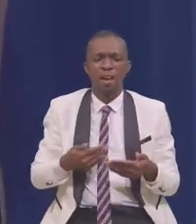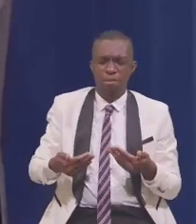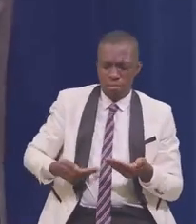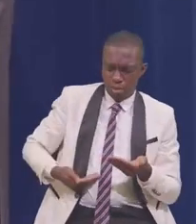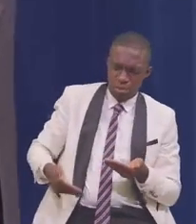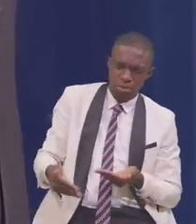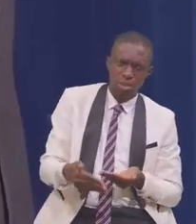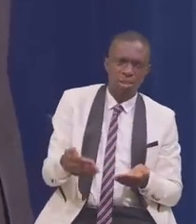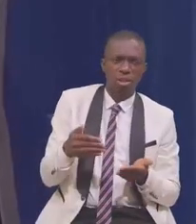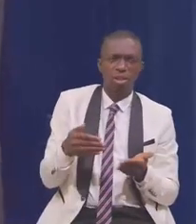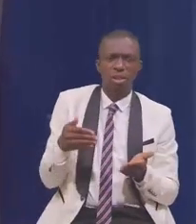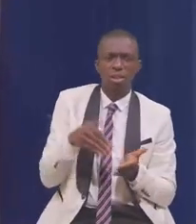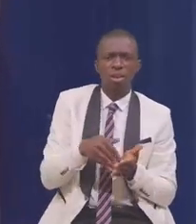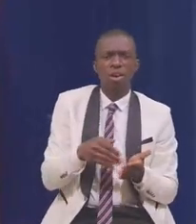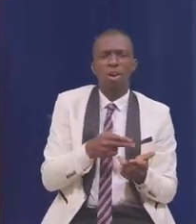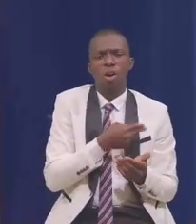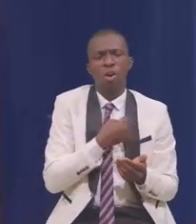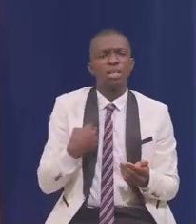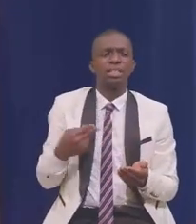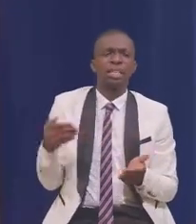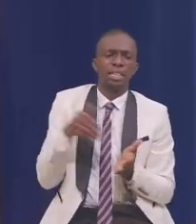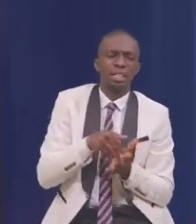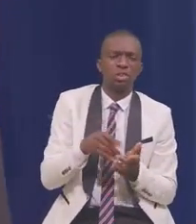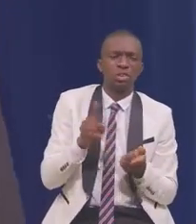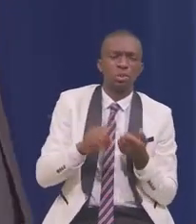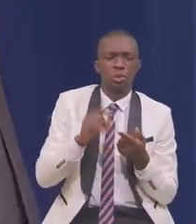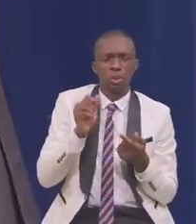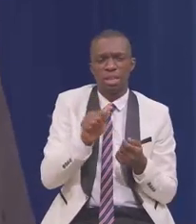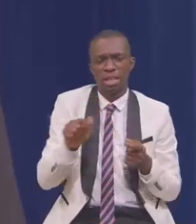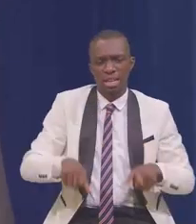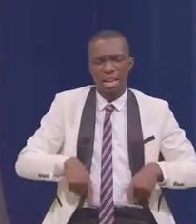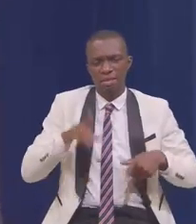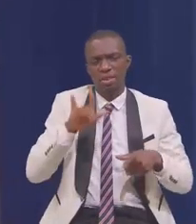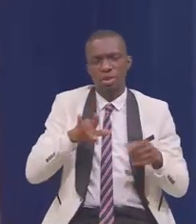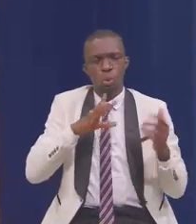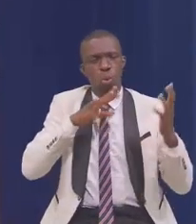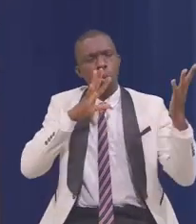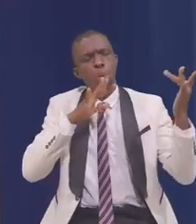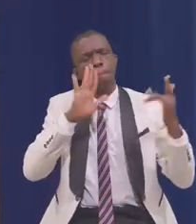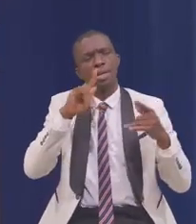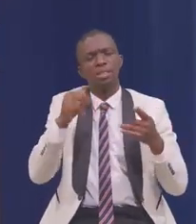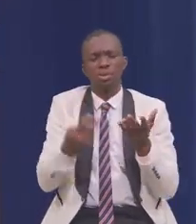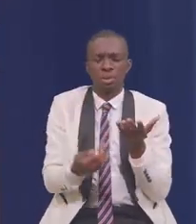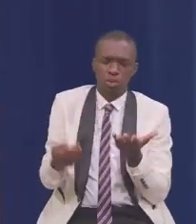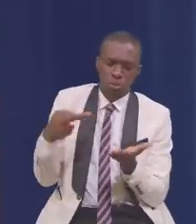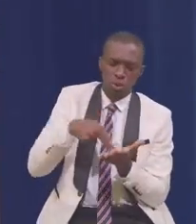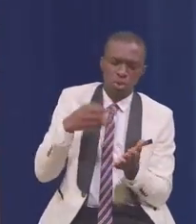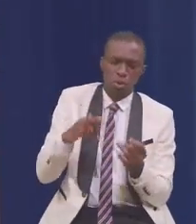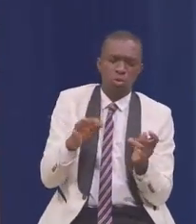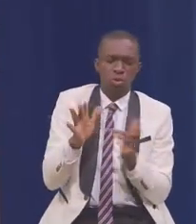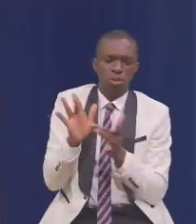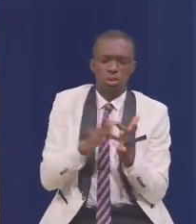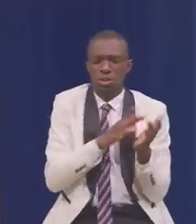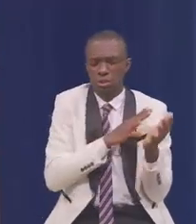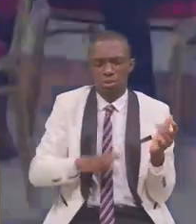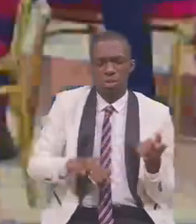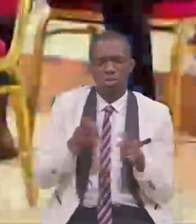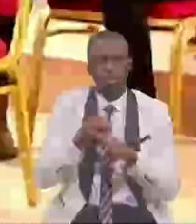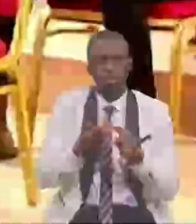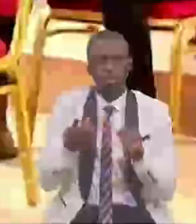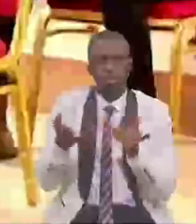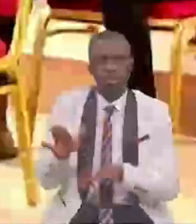vivante par la résurrection de Jésus-Christ d'entre les morts, pour un héritage qui ne se peut ni corrompre, ni